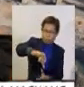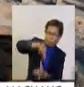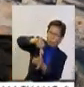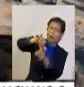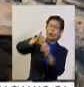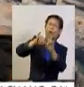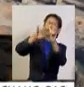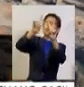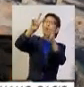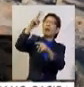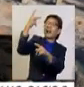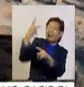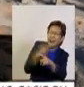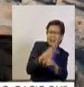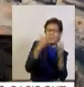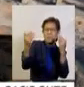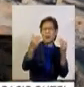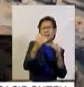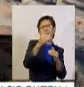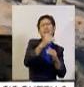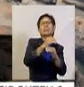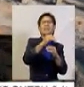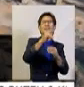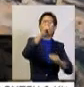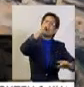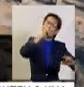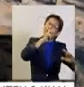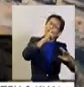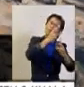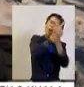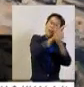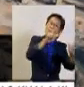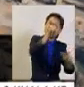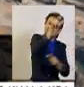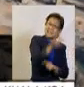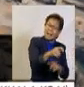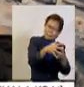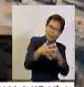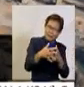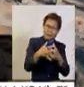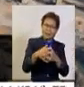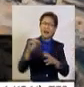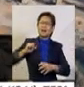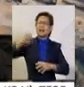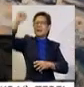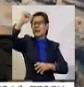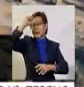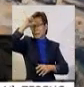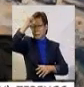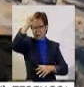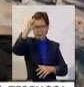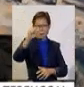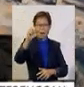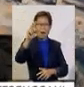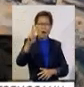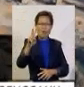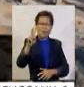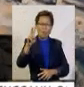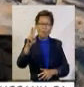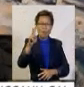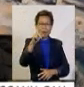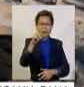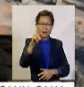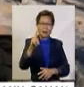hampir dua kali ganda berbanding Tugu Statue of Liberty. Patung figura Wira Kemerdekaan India, Vallabhbhai Patel yang